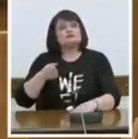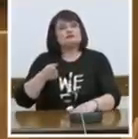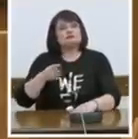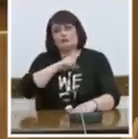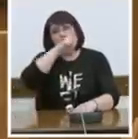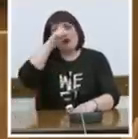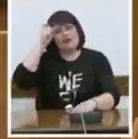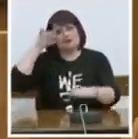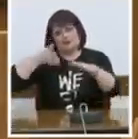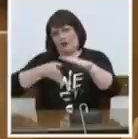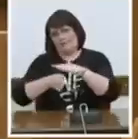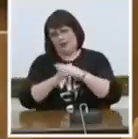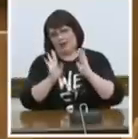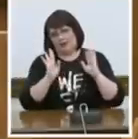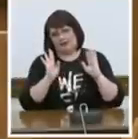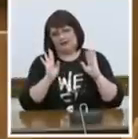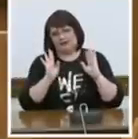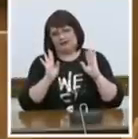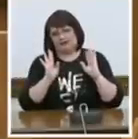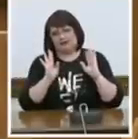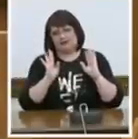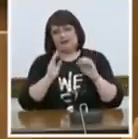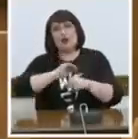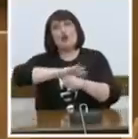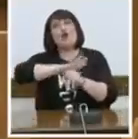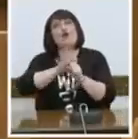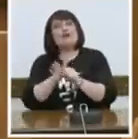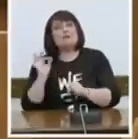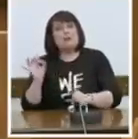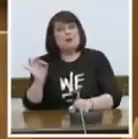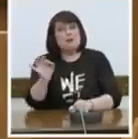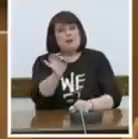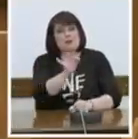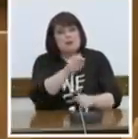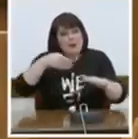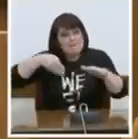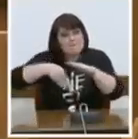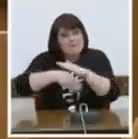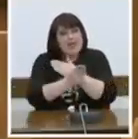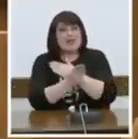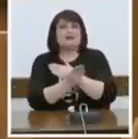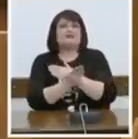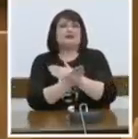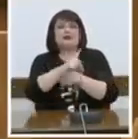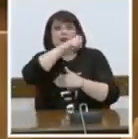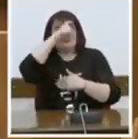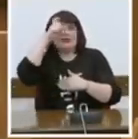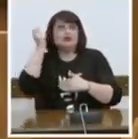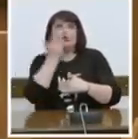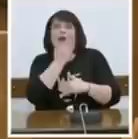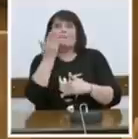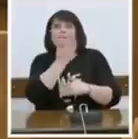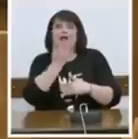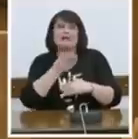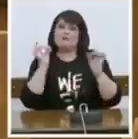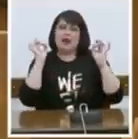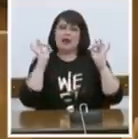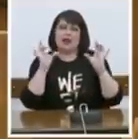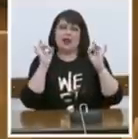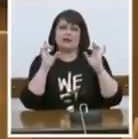δύσκολα μέσα στην πανδημία, έκαναν μάθημα σε συνθήκες που κανείς μας δεν έχει